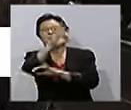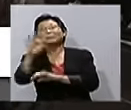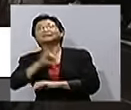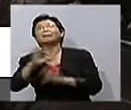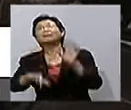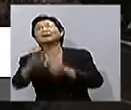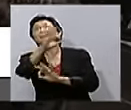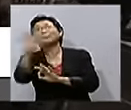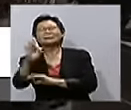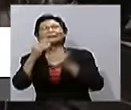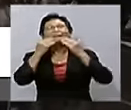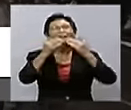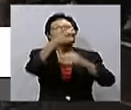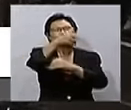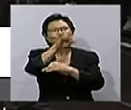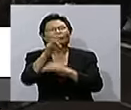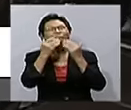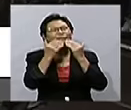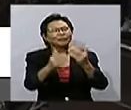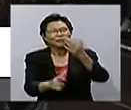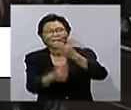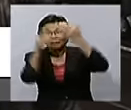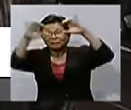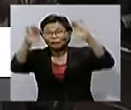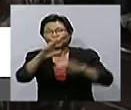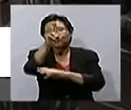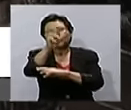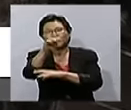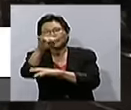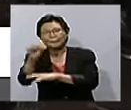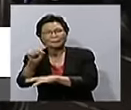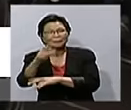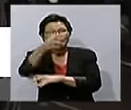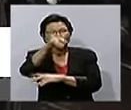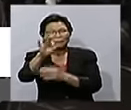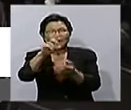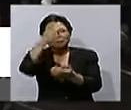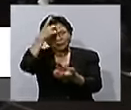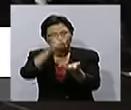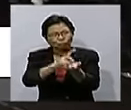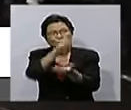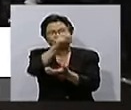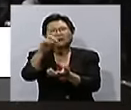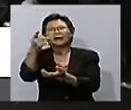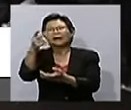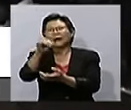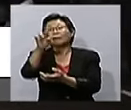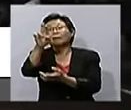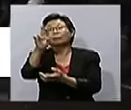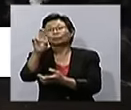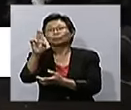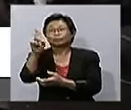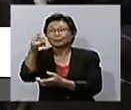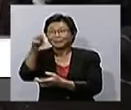malam ini. Baik, terima kasih Profesor Datuk. Itu dia Naib Chancellor UMS, Profesor Datuk Dr. D. Kamarudin D. Mudin.